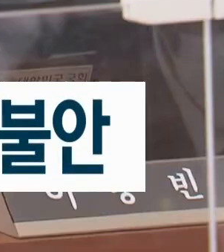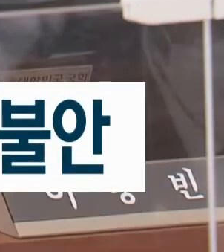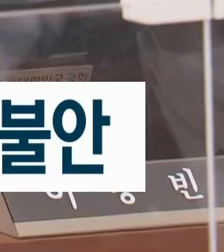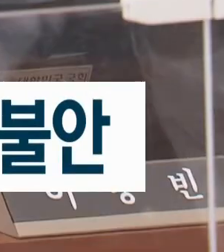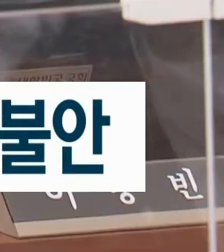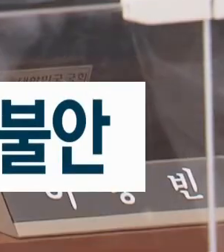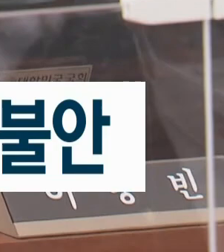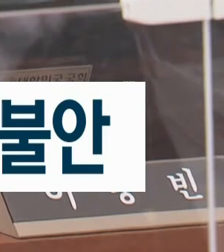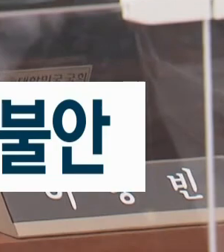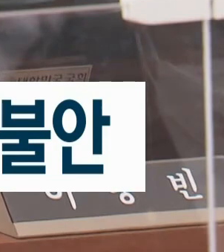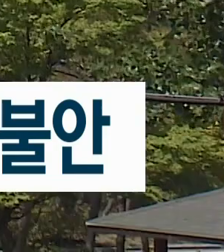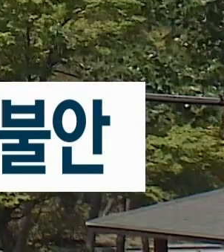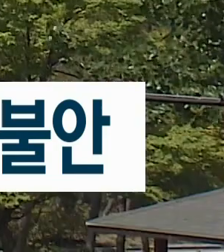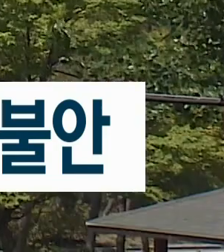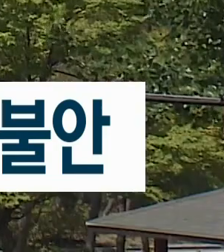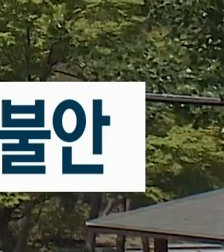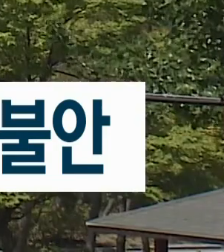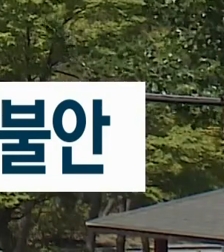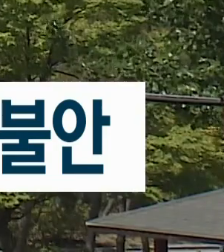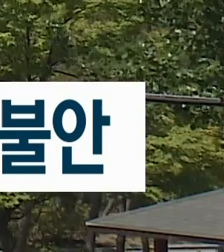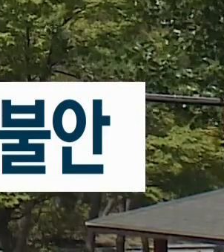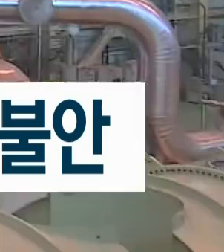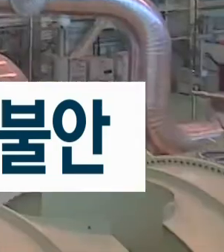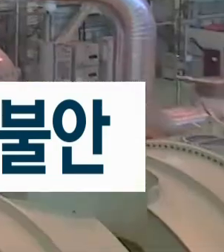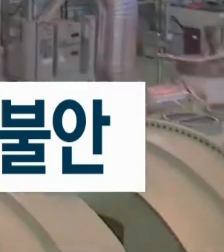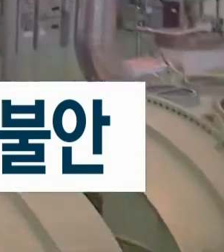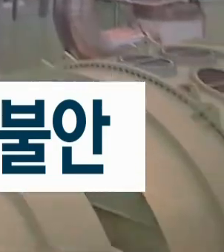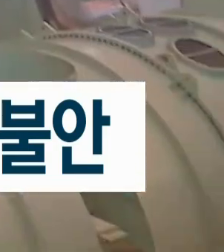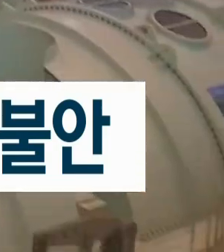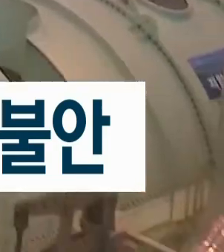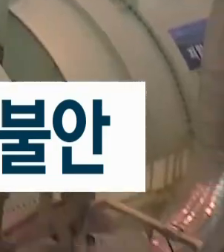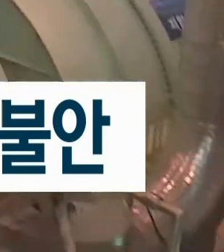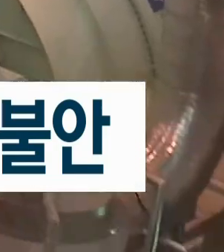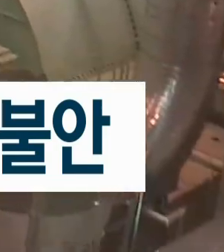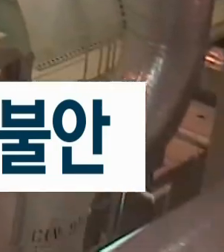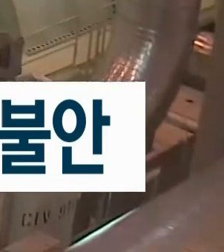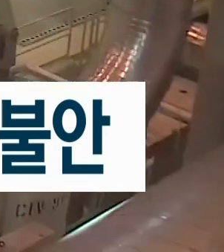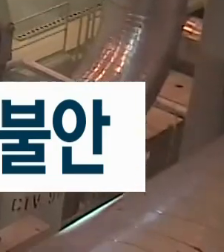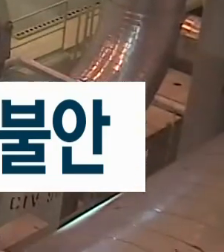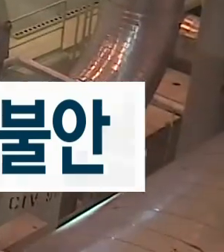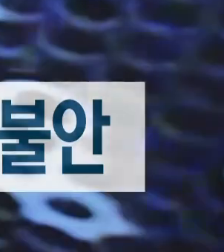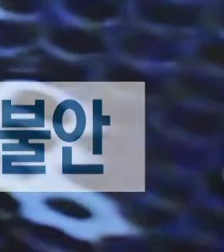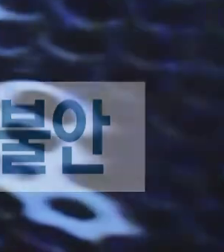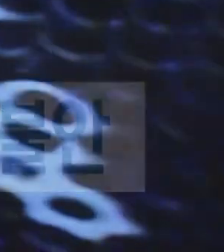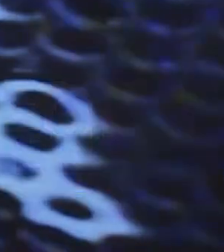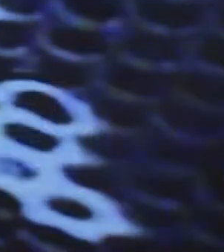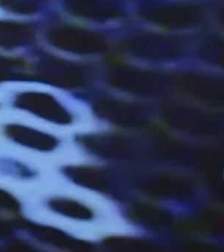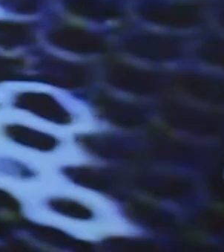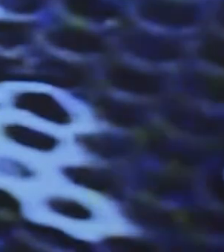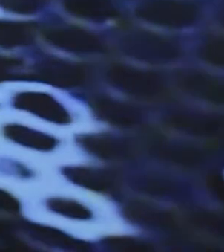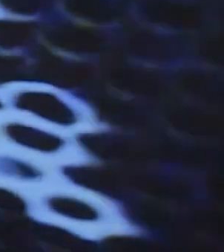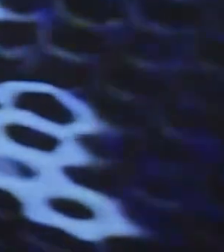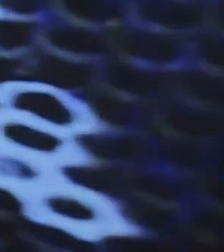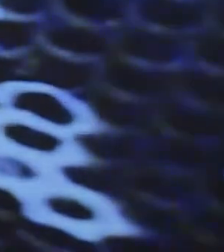무자격 정비에 묵인 등 부실한 관리가 반복되면서 주민들의 불안이 커지고 있다는 지적이 국감에서 제기됐습니다.